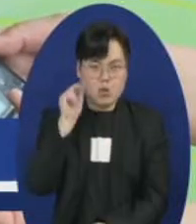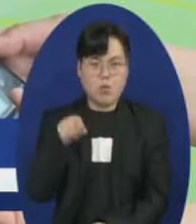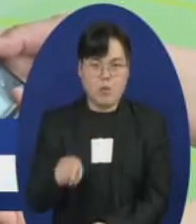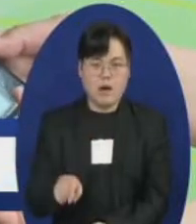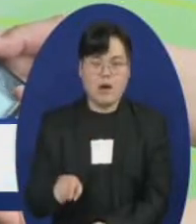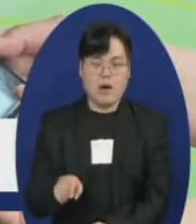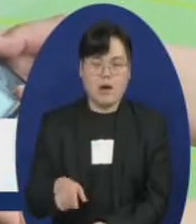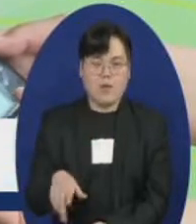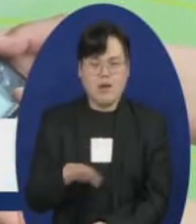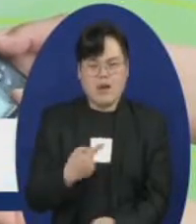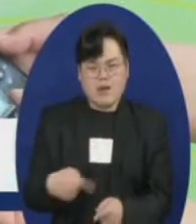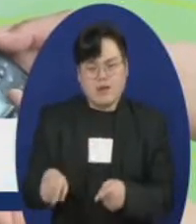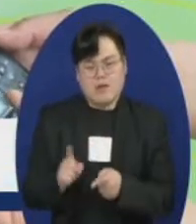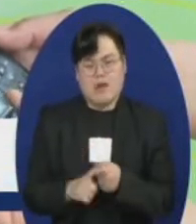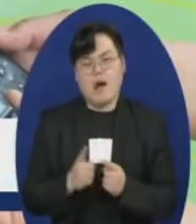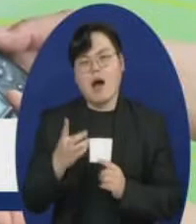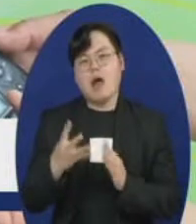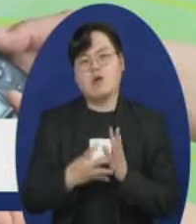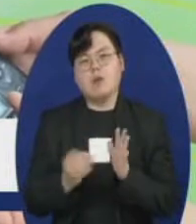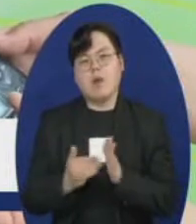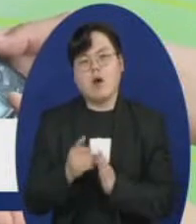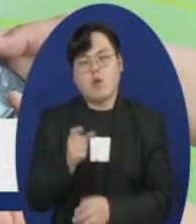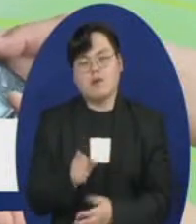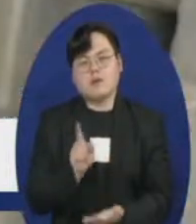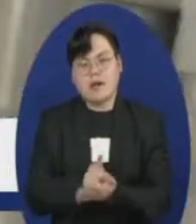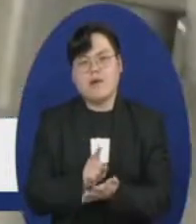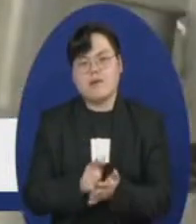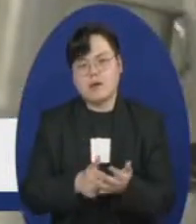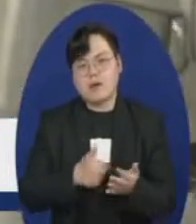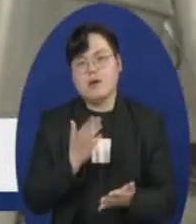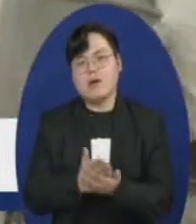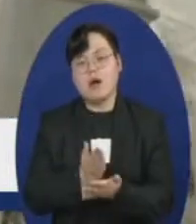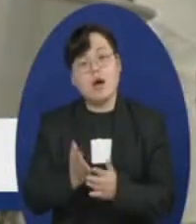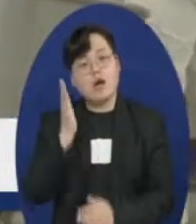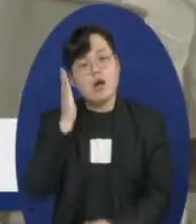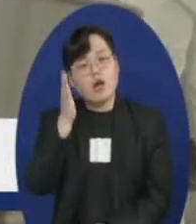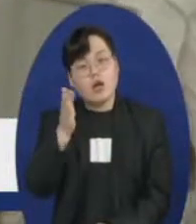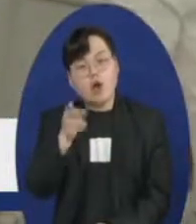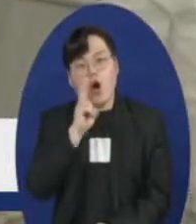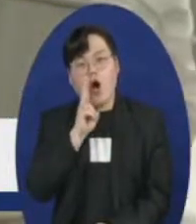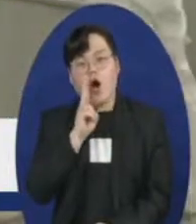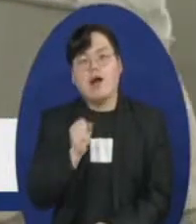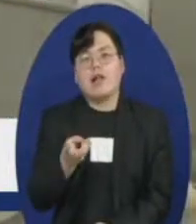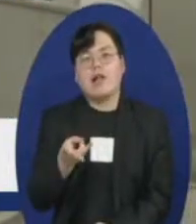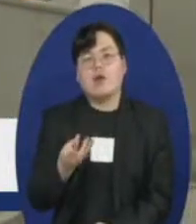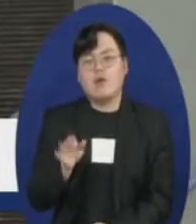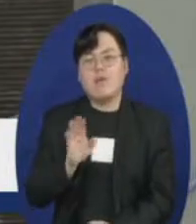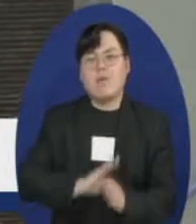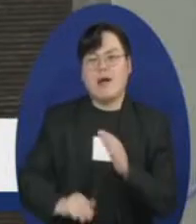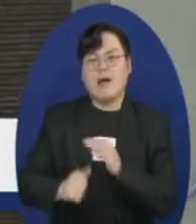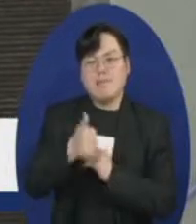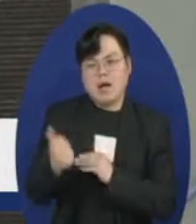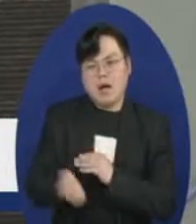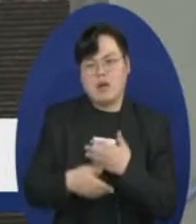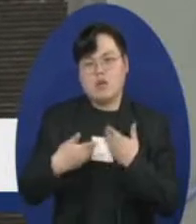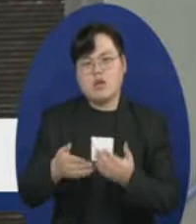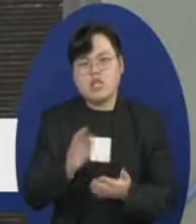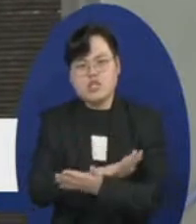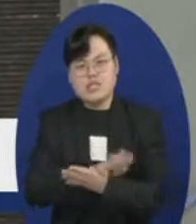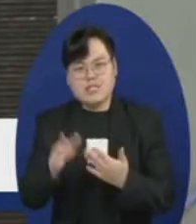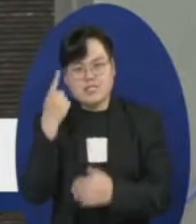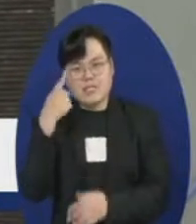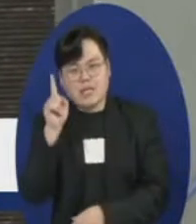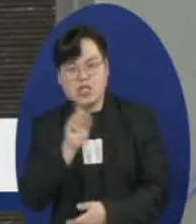бүх салбарын хүмүүс. Тэгэхээр бид нар дахиад нэг 19 мянган хүнийг сурах зайлшгүй шаардлагатай. За, цаашид хүнсний аюулгүй байдлыг хангахын тулд шин